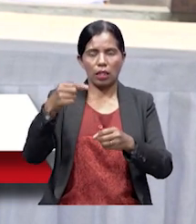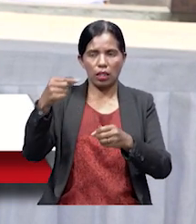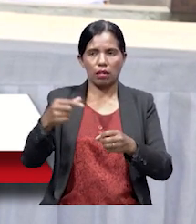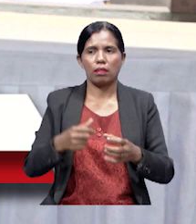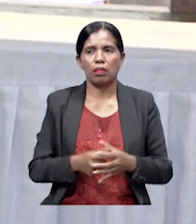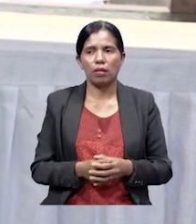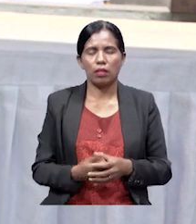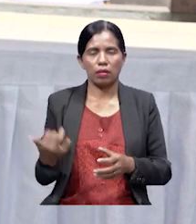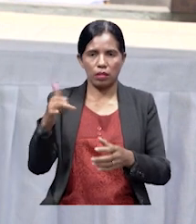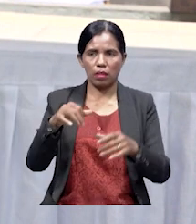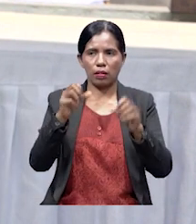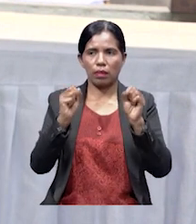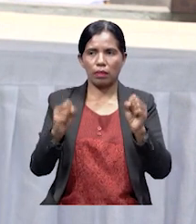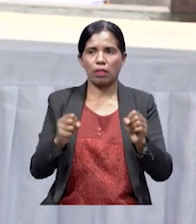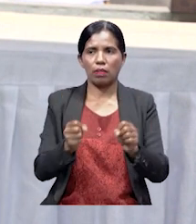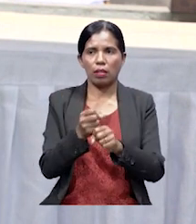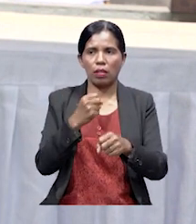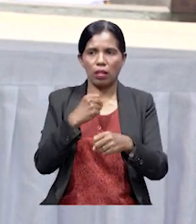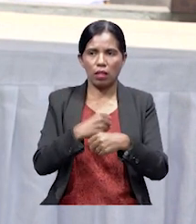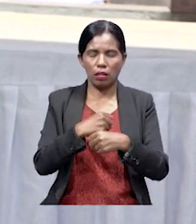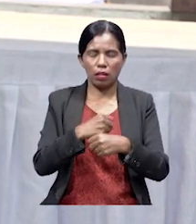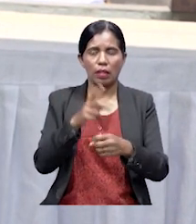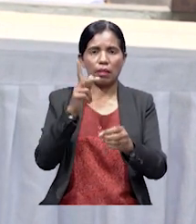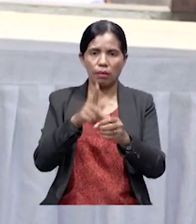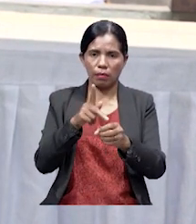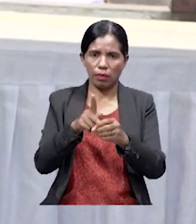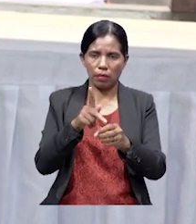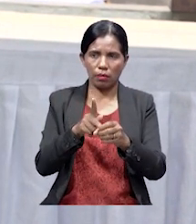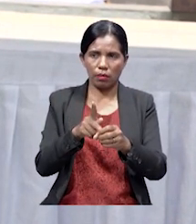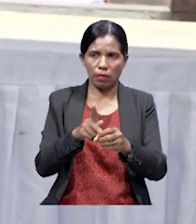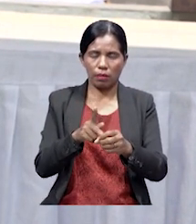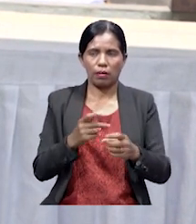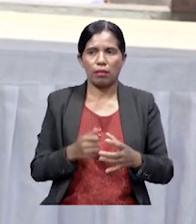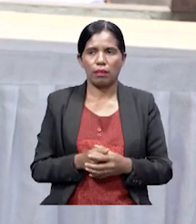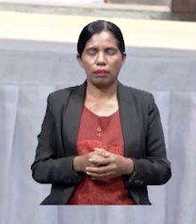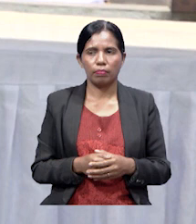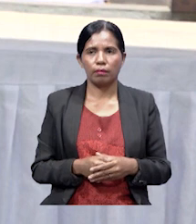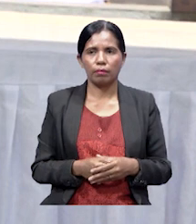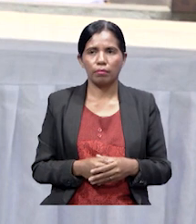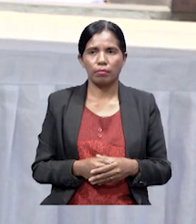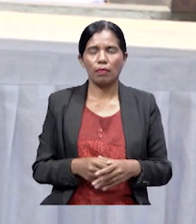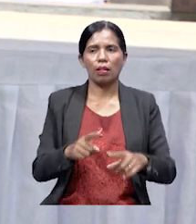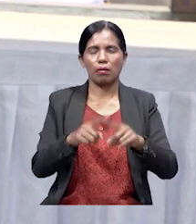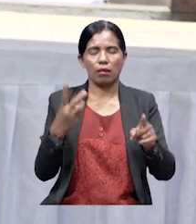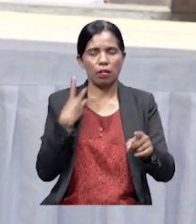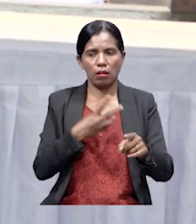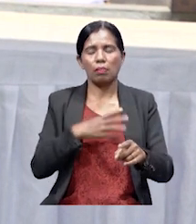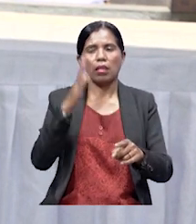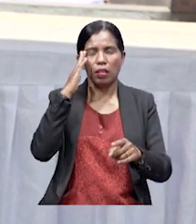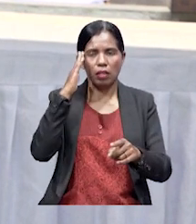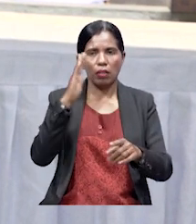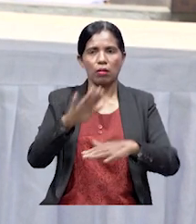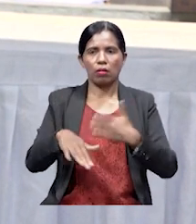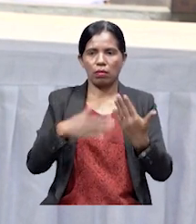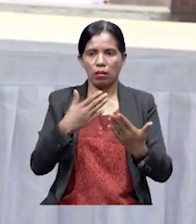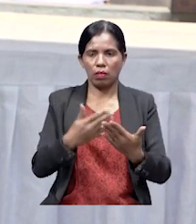tu promove tu halotan produksi untuk bahan ini ini ini sebesar ni apa. Mungkin yang mana yang kata sila ni hutu